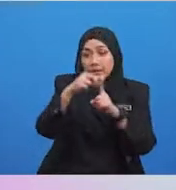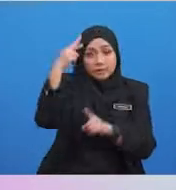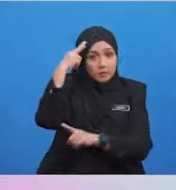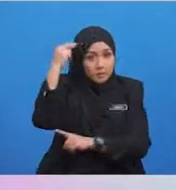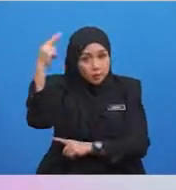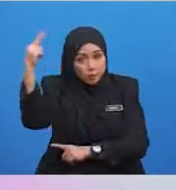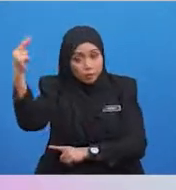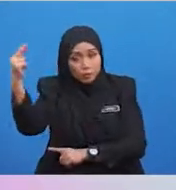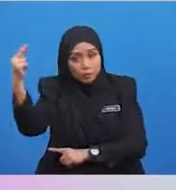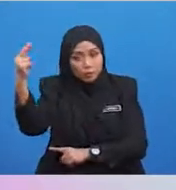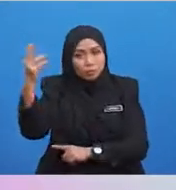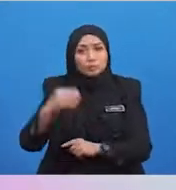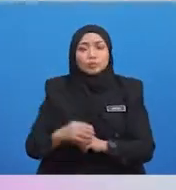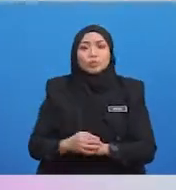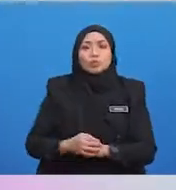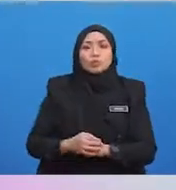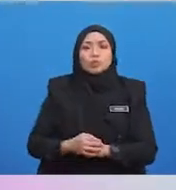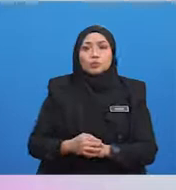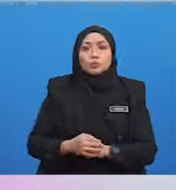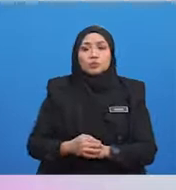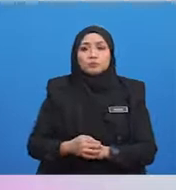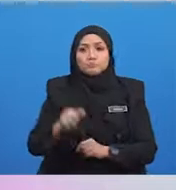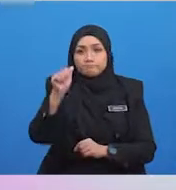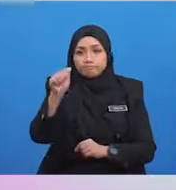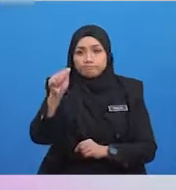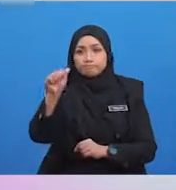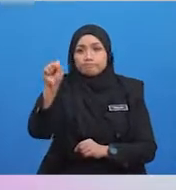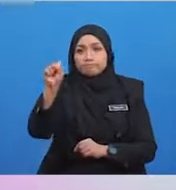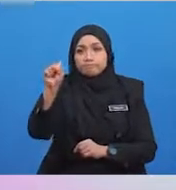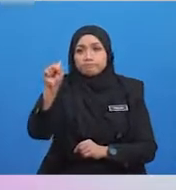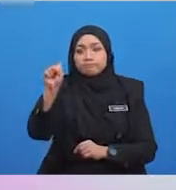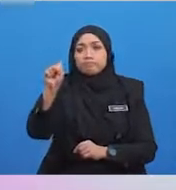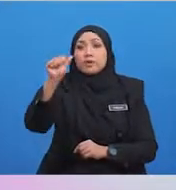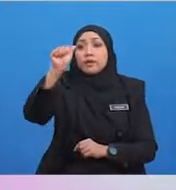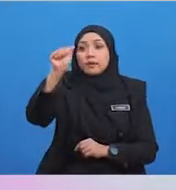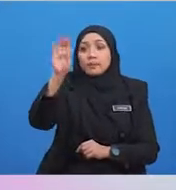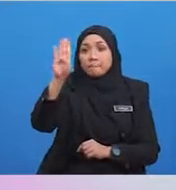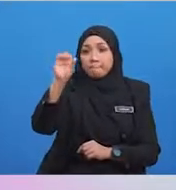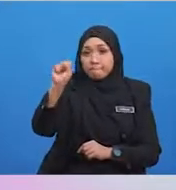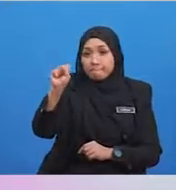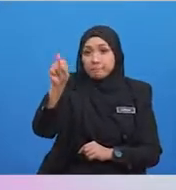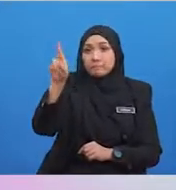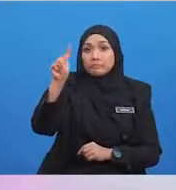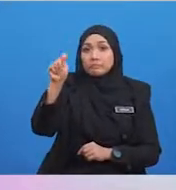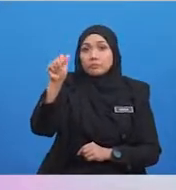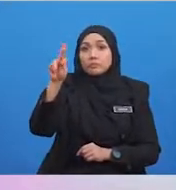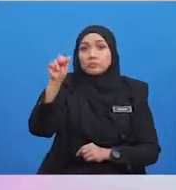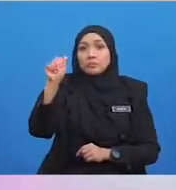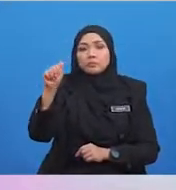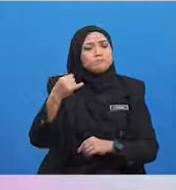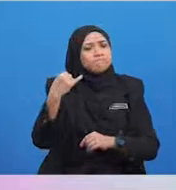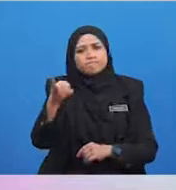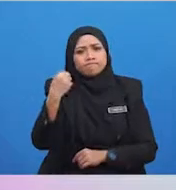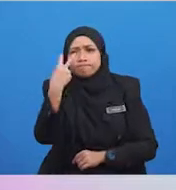pula merupakan unsur abstrak kerana rindu itu sendiri tidak dapat